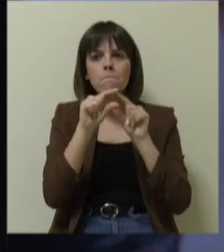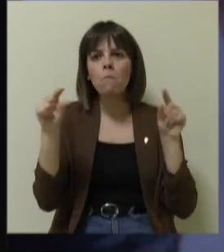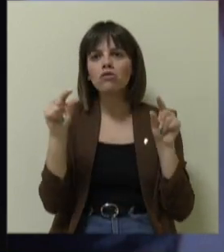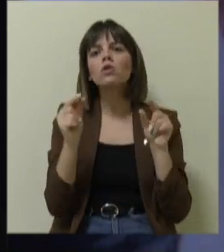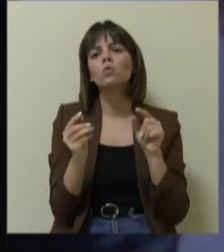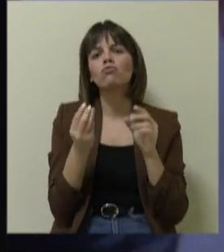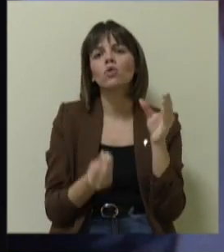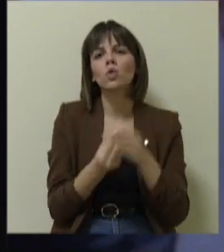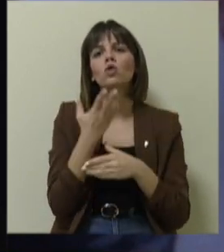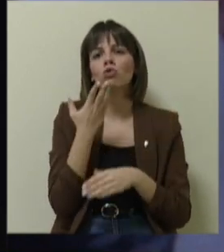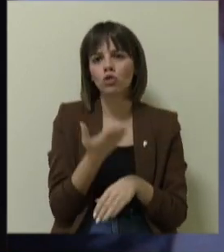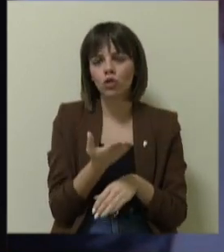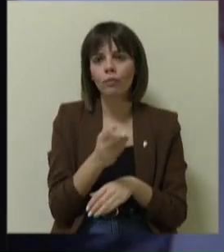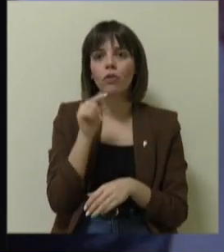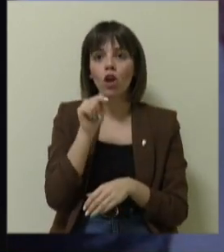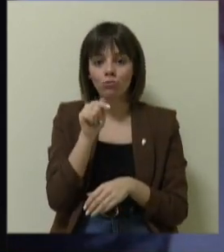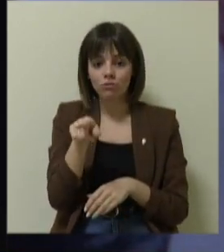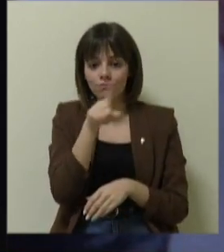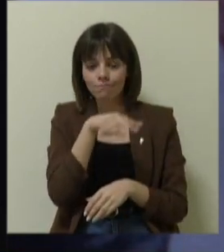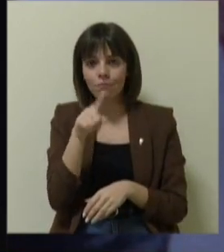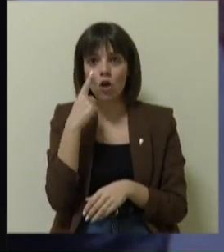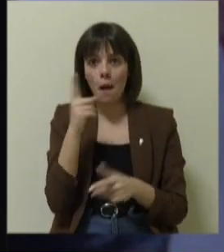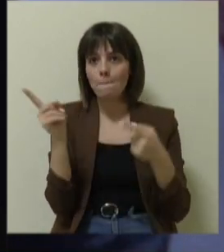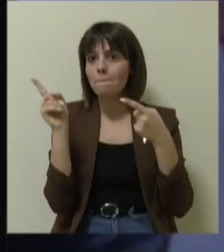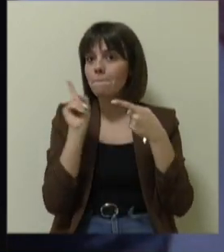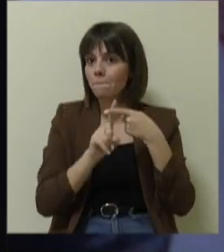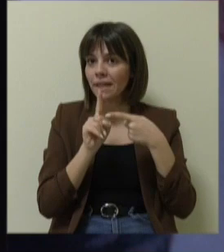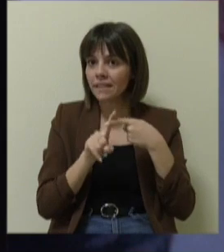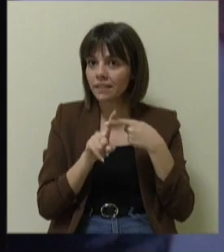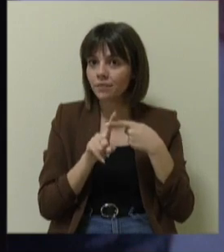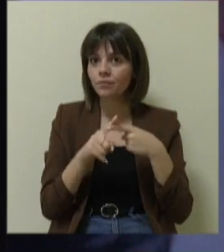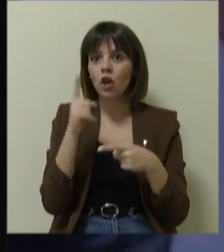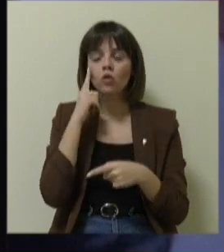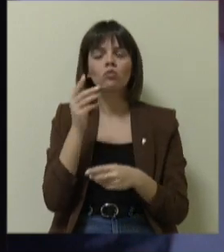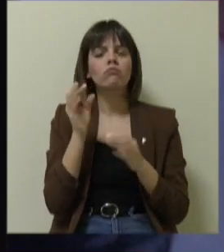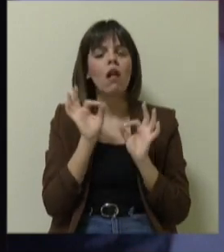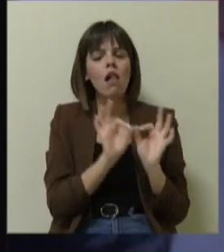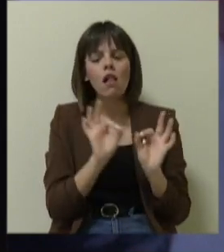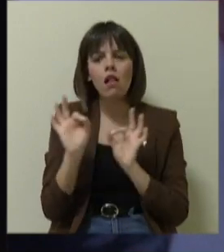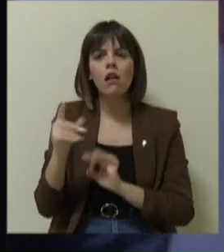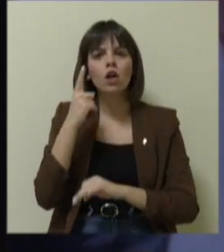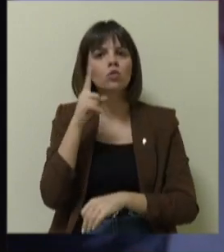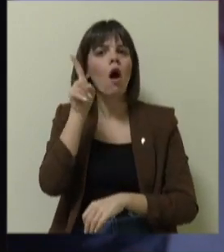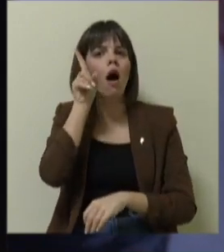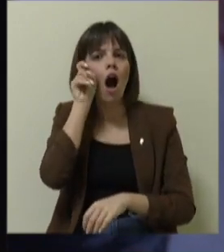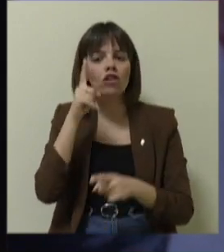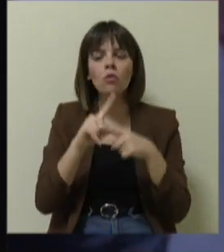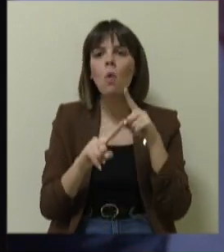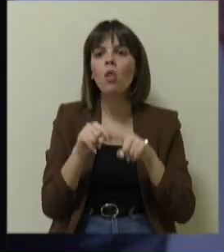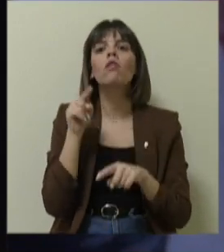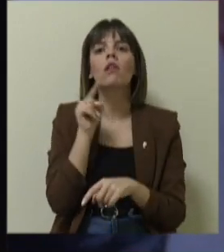kurulmuştur. Bu sütunlardan birincisi, tutarlı ve akılcı